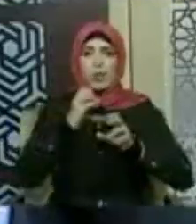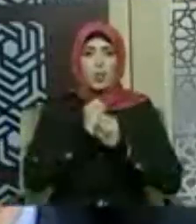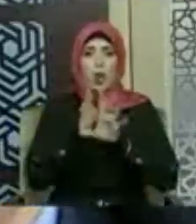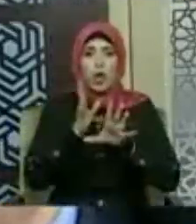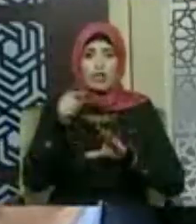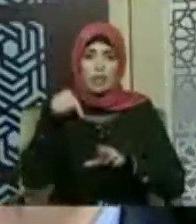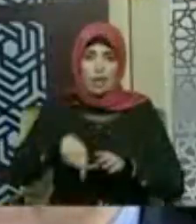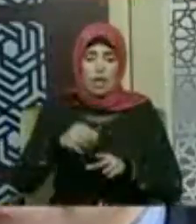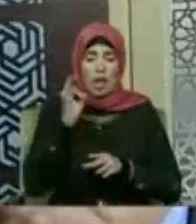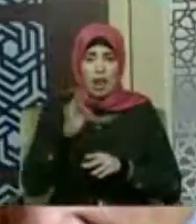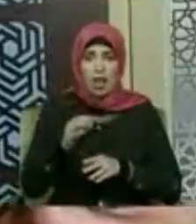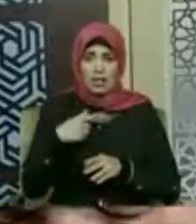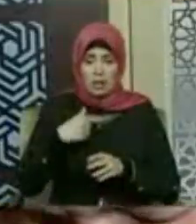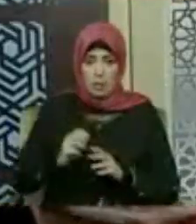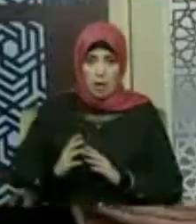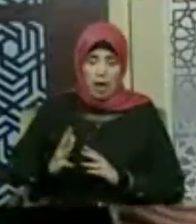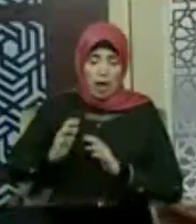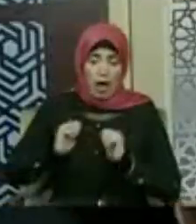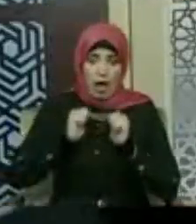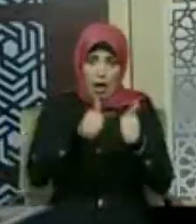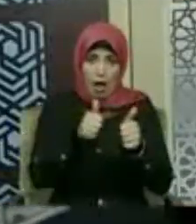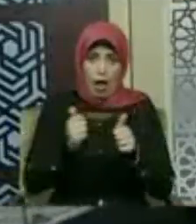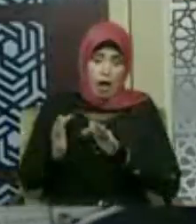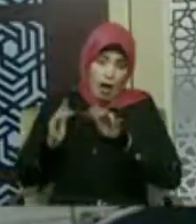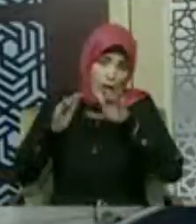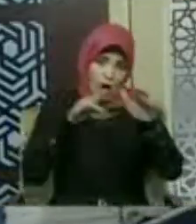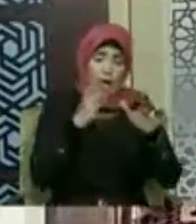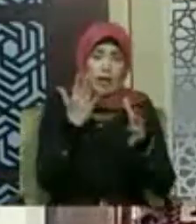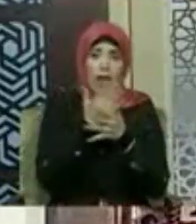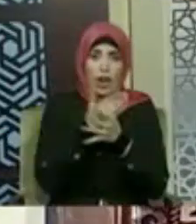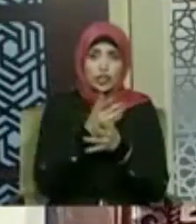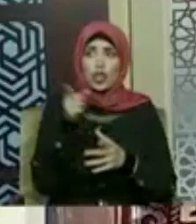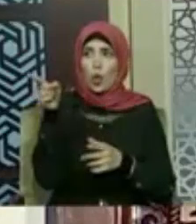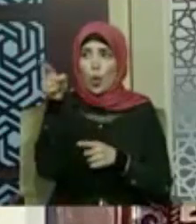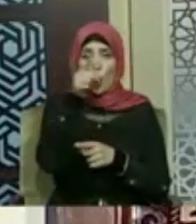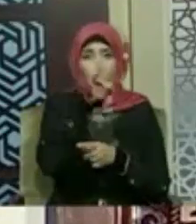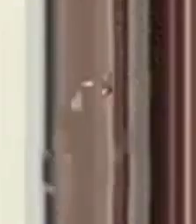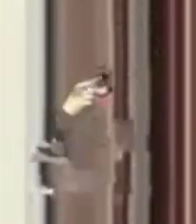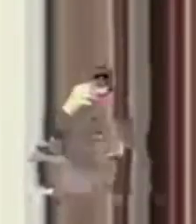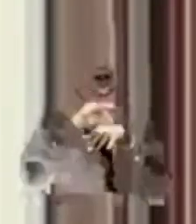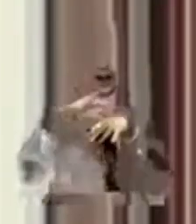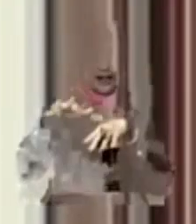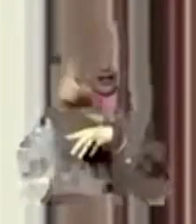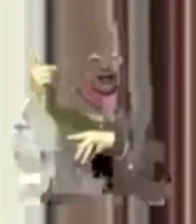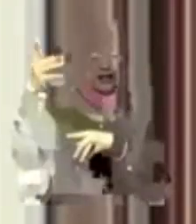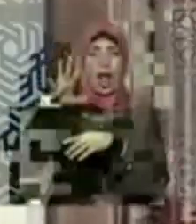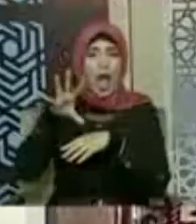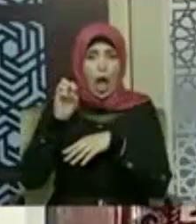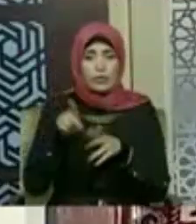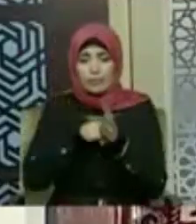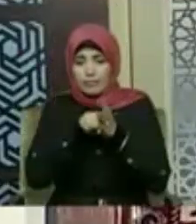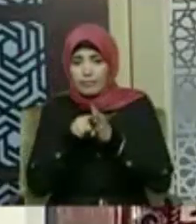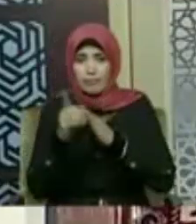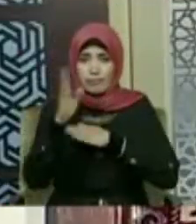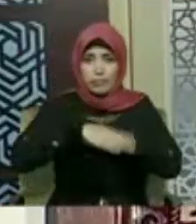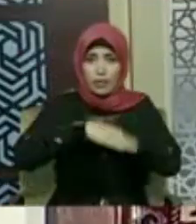وديمقراطية، خرج ليرد على كل المشككين والمحبطين